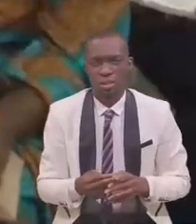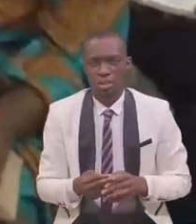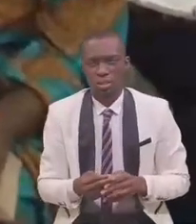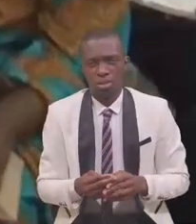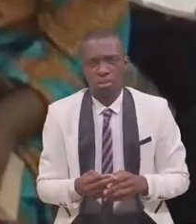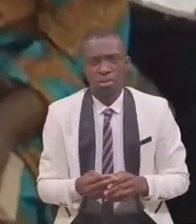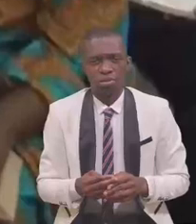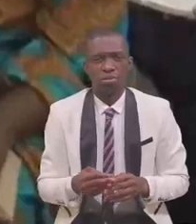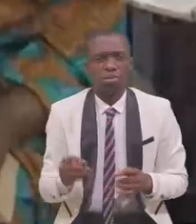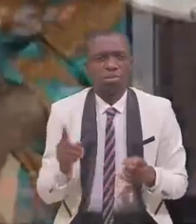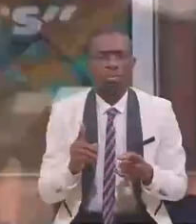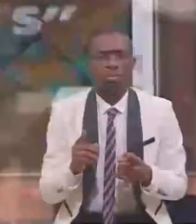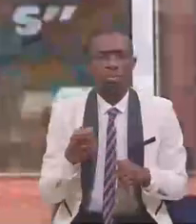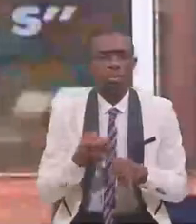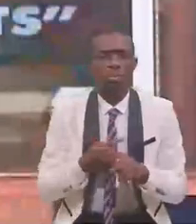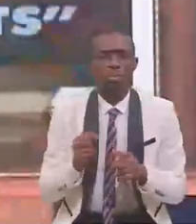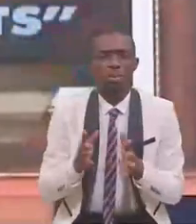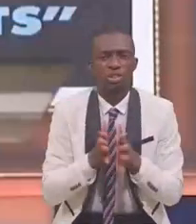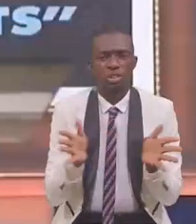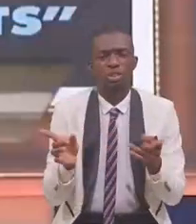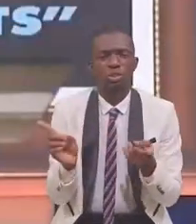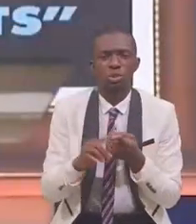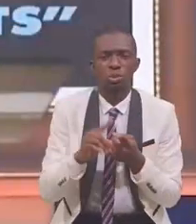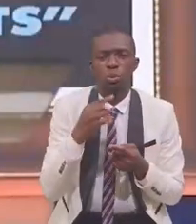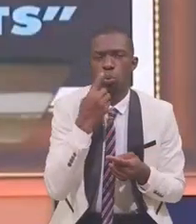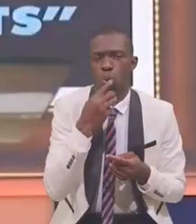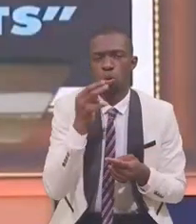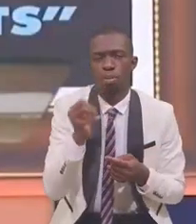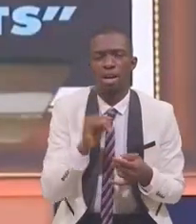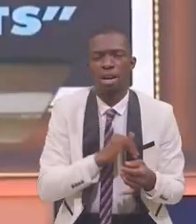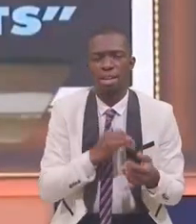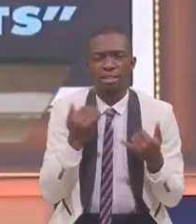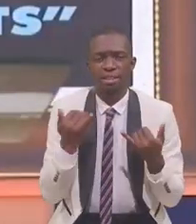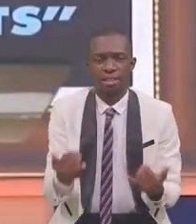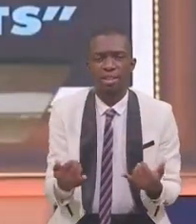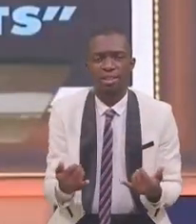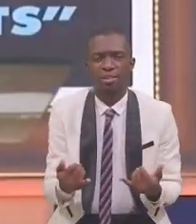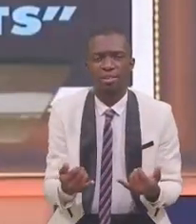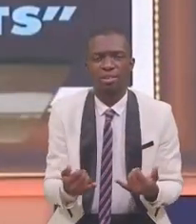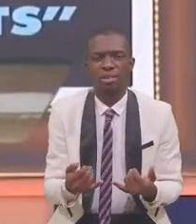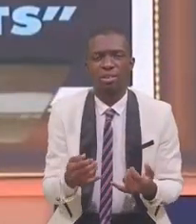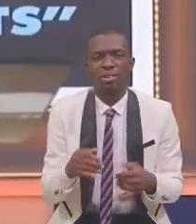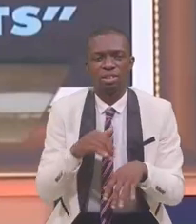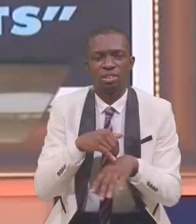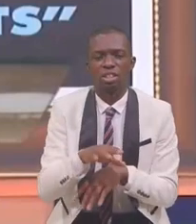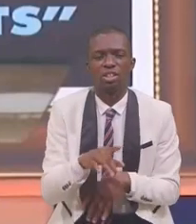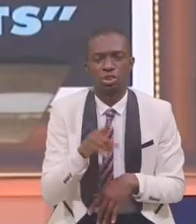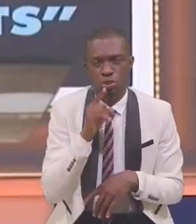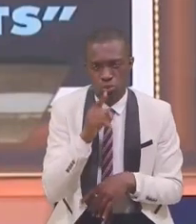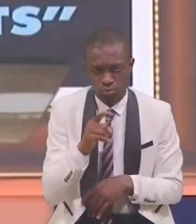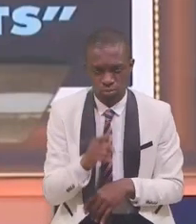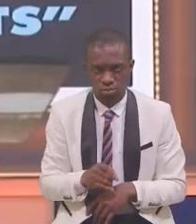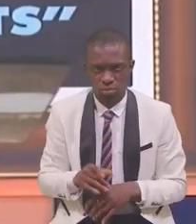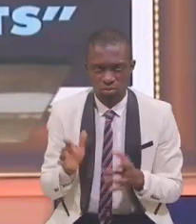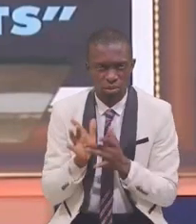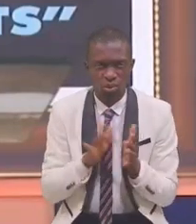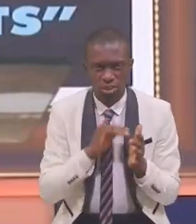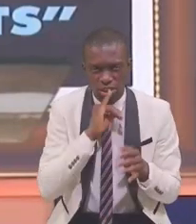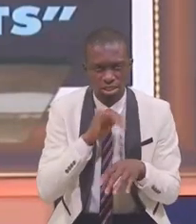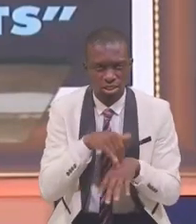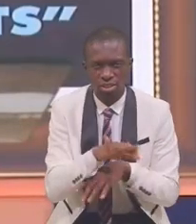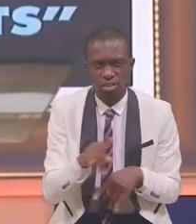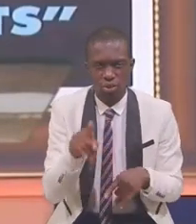Je t'ai choisi du milieu de ce peuple et du milieu des païens vers qui je vous envoie. Il vous envoie vers les gens. Il vous